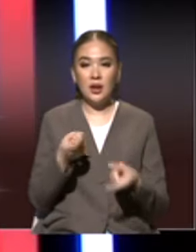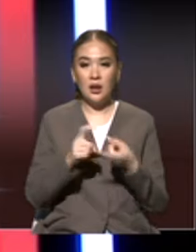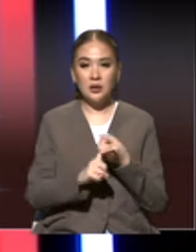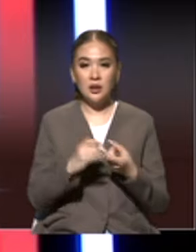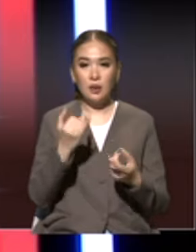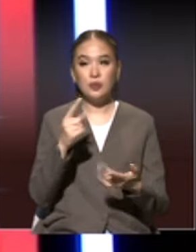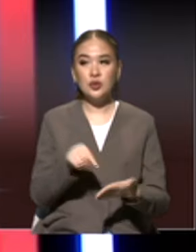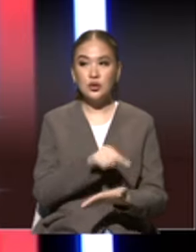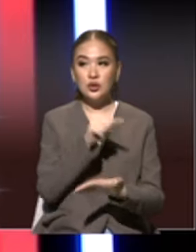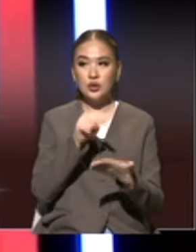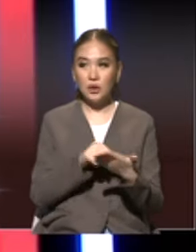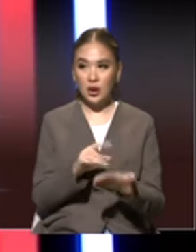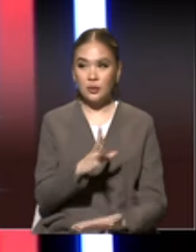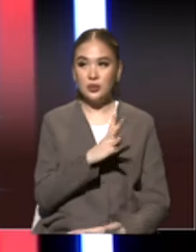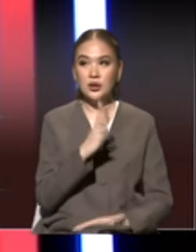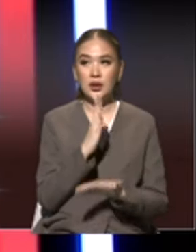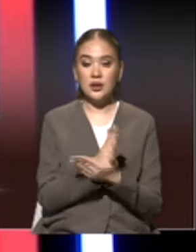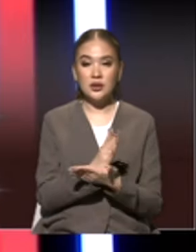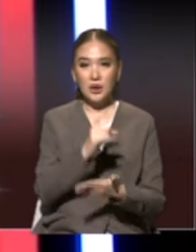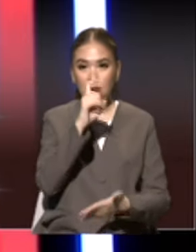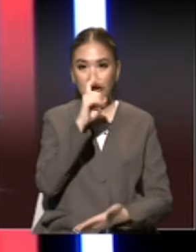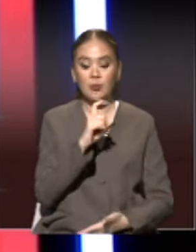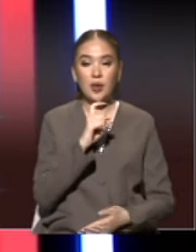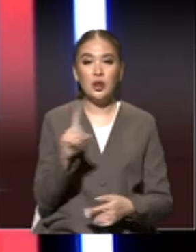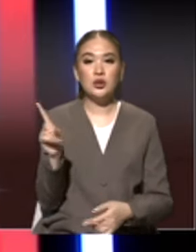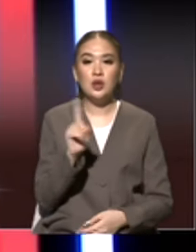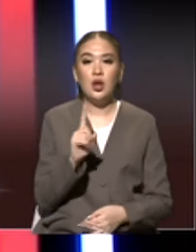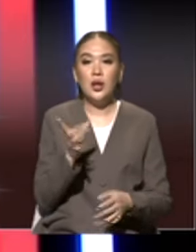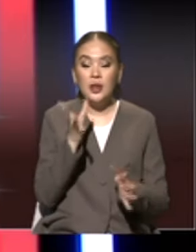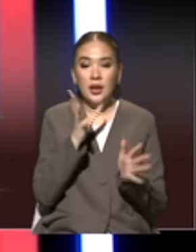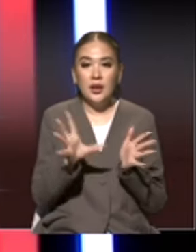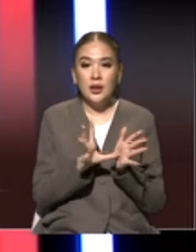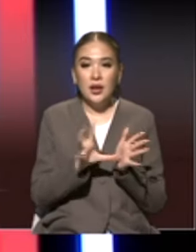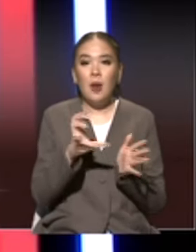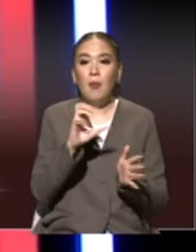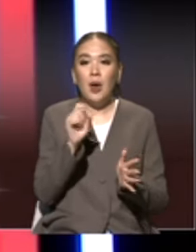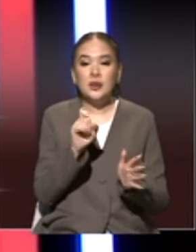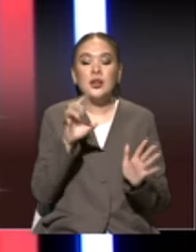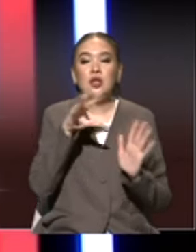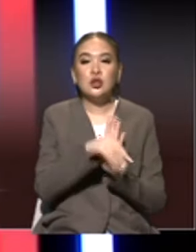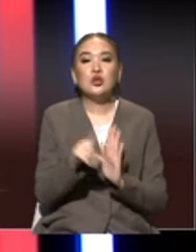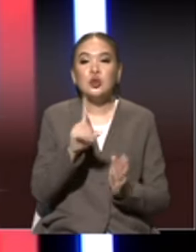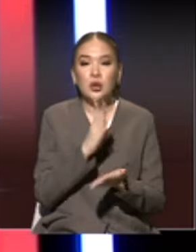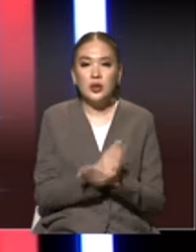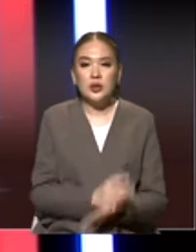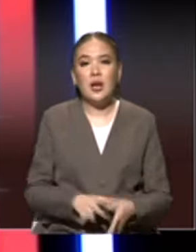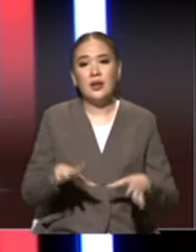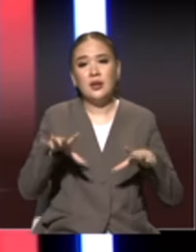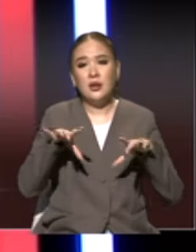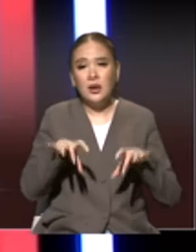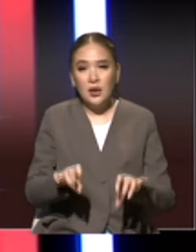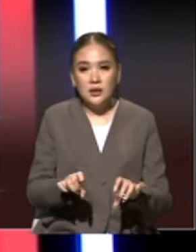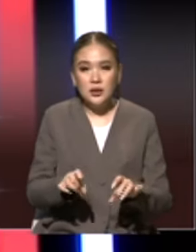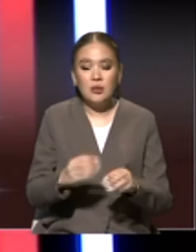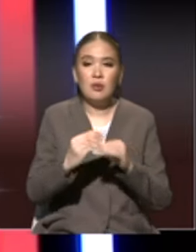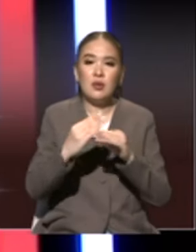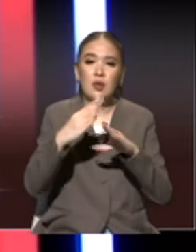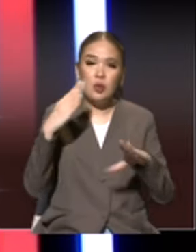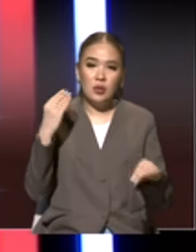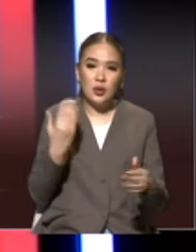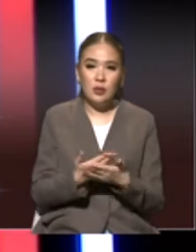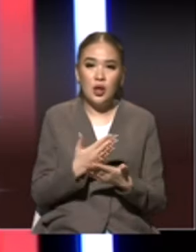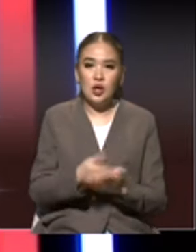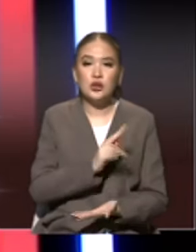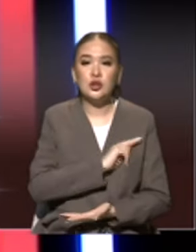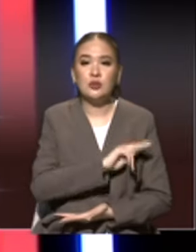бір сұрақ, енді түсініксіздеу болып тұр. Заңда көрсетілді ғой, жерде техникалық базаға не жатады? Материалдық техникалық базаға трактор ма, көлік па,